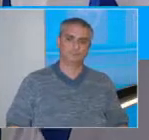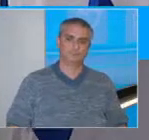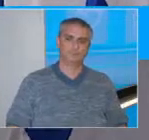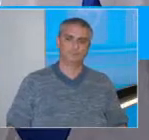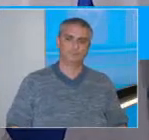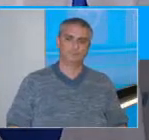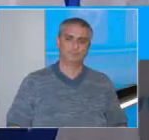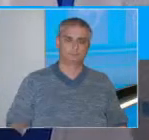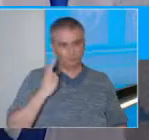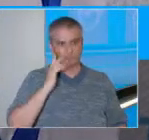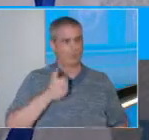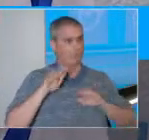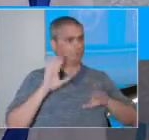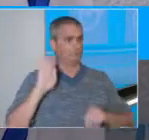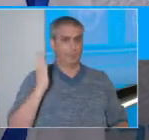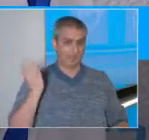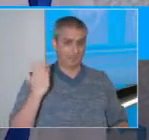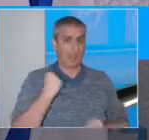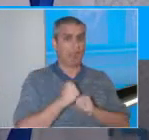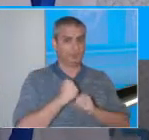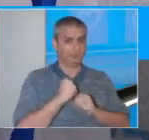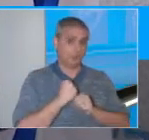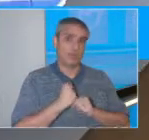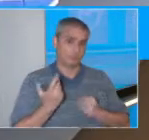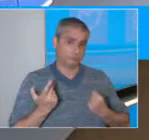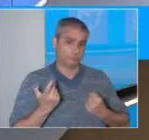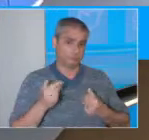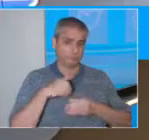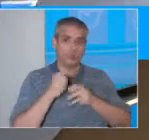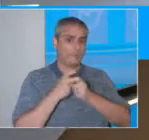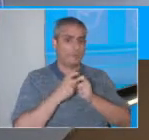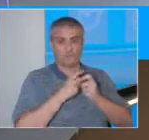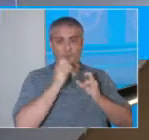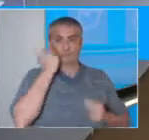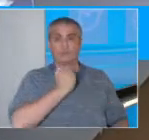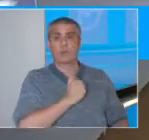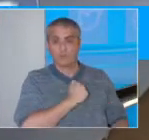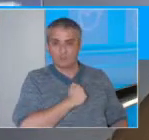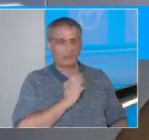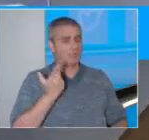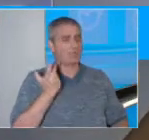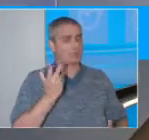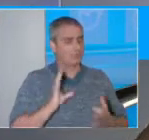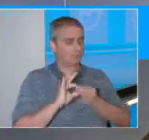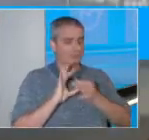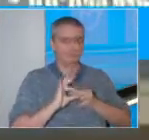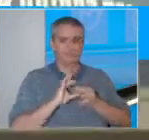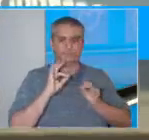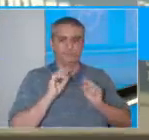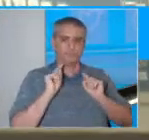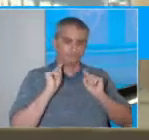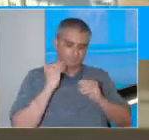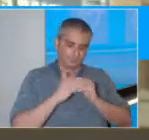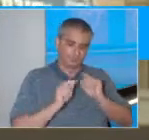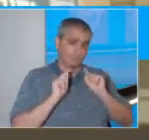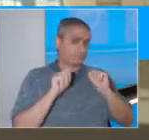ראש הממשלה נתניהו עושה במפלגות הציונות הדתית, איך הוא מחבר כדי להגיע בסופו